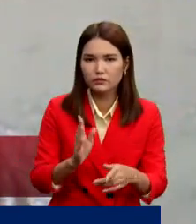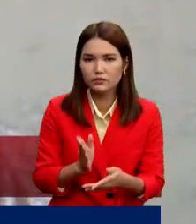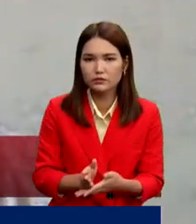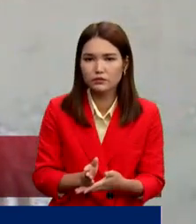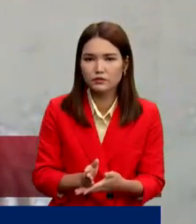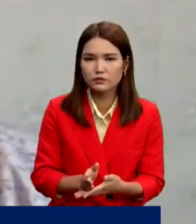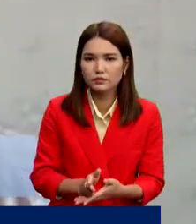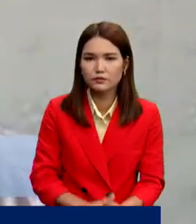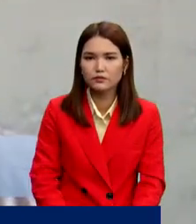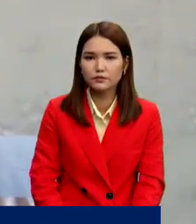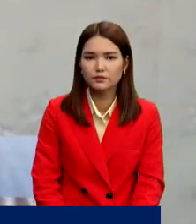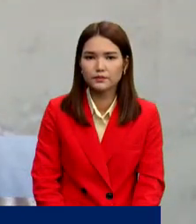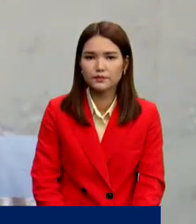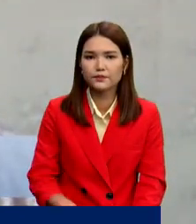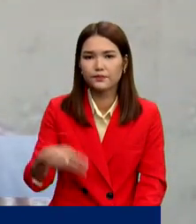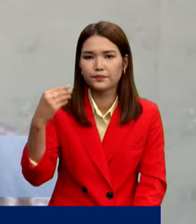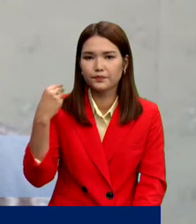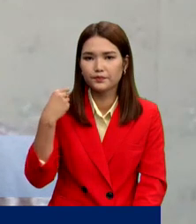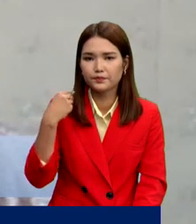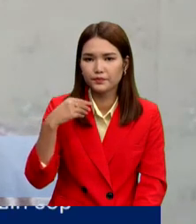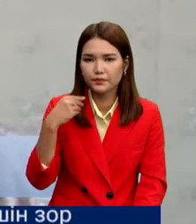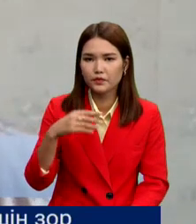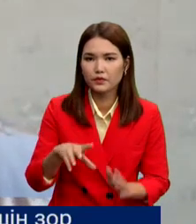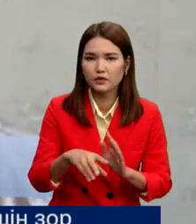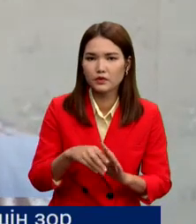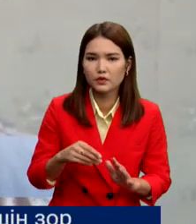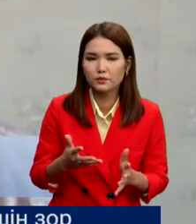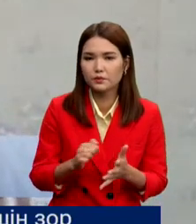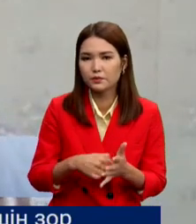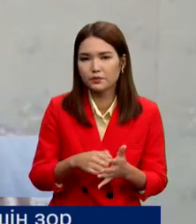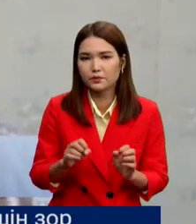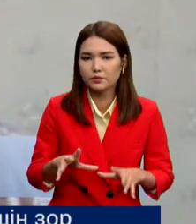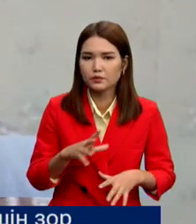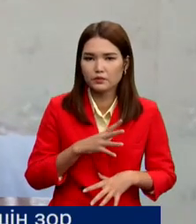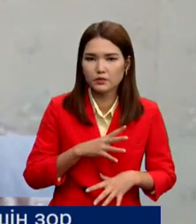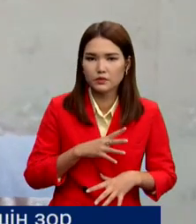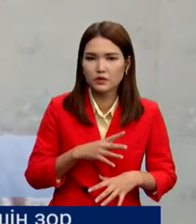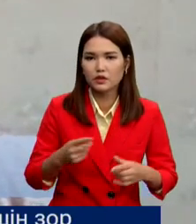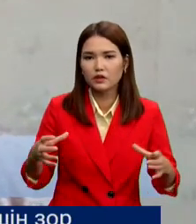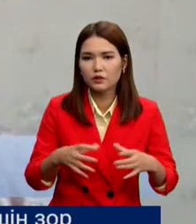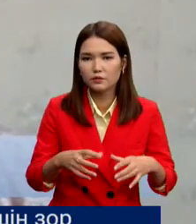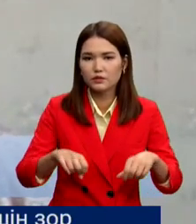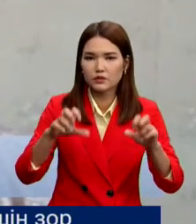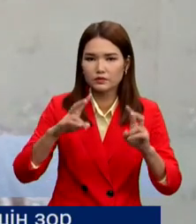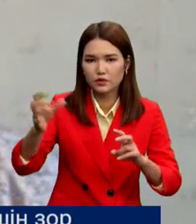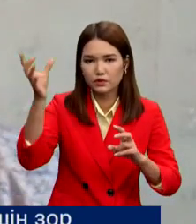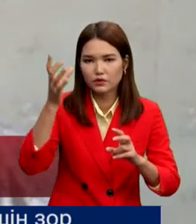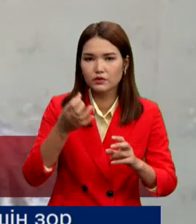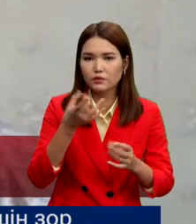өзімше Тоқаевтан артықпын деп есептеймін. Мысалы, мен өзім Америкада сабақ, дәріс